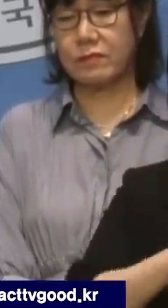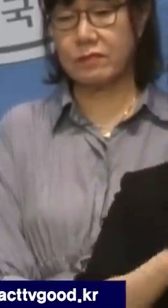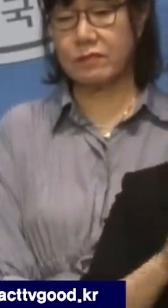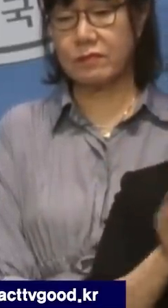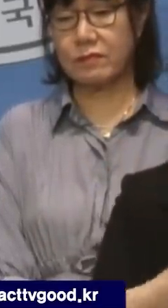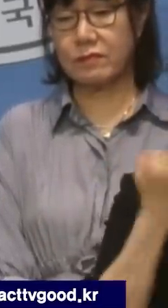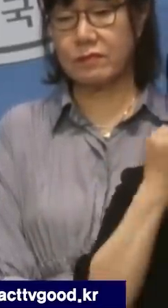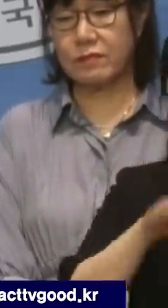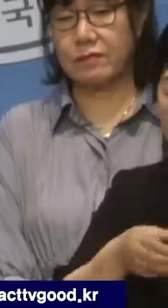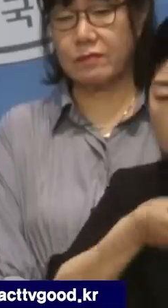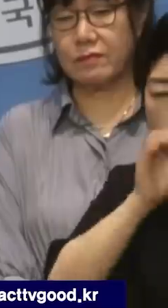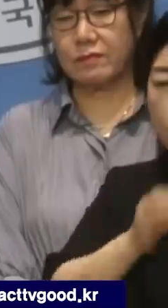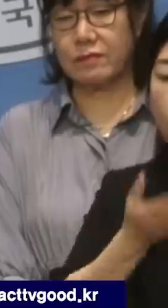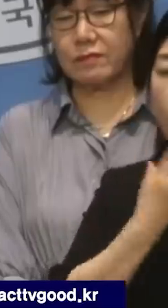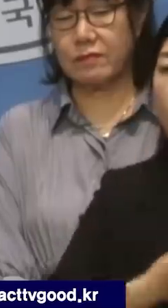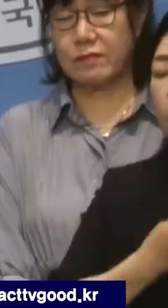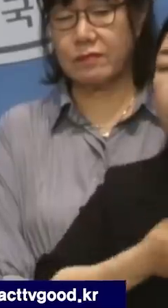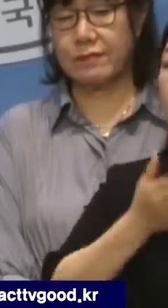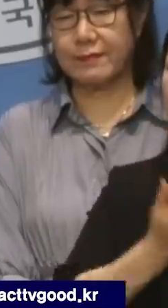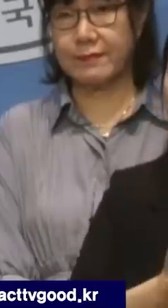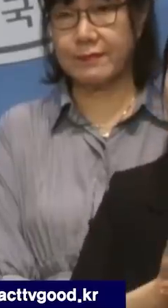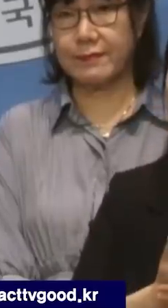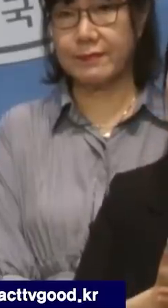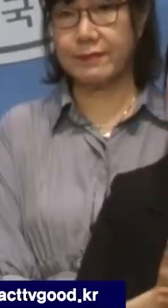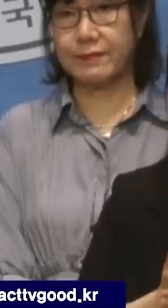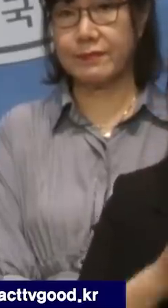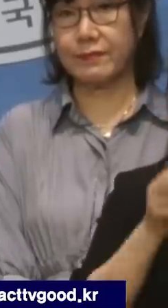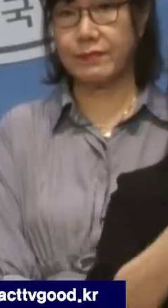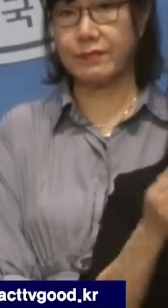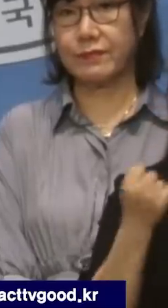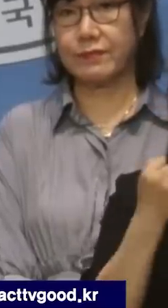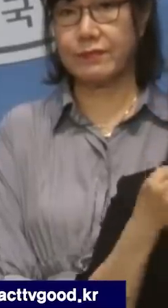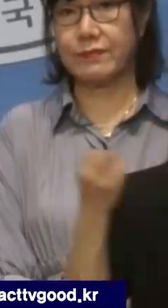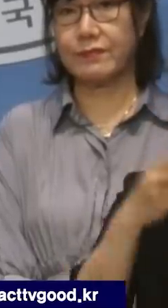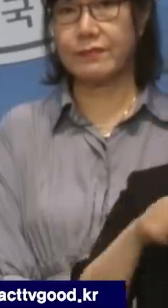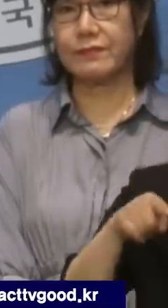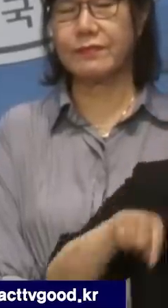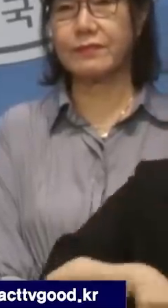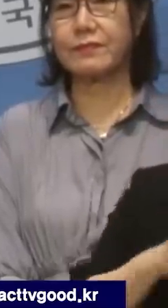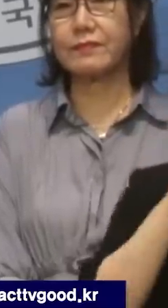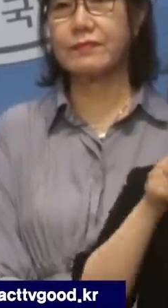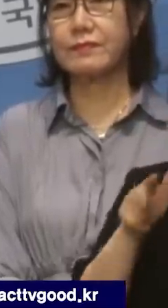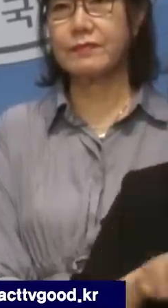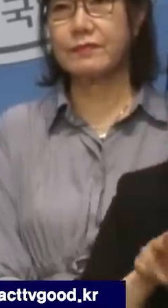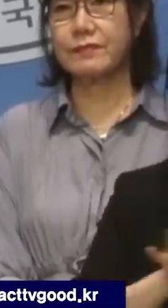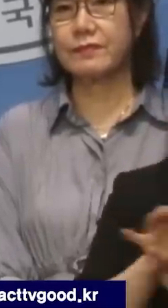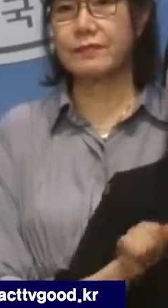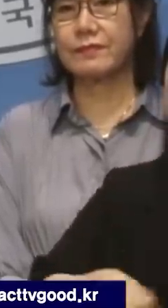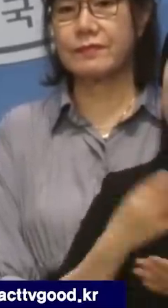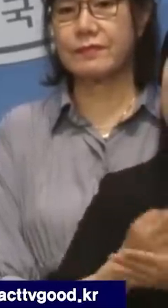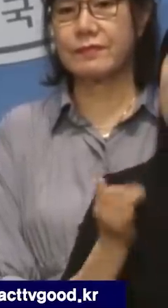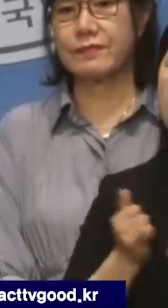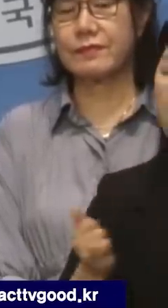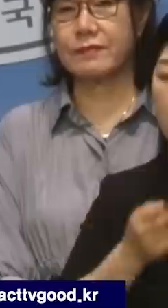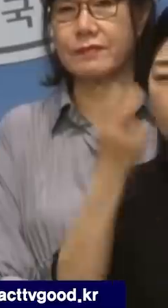모습이 아닙니다. 국민의 건강과 소상공인의 삶을 지키는 모습이